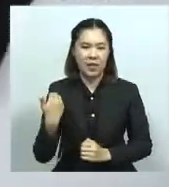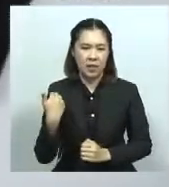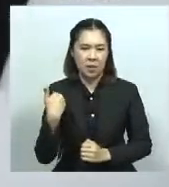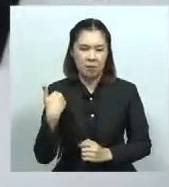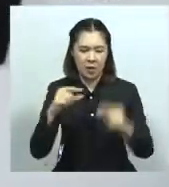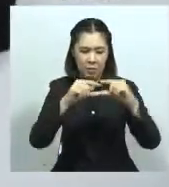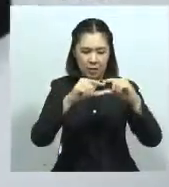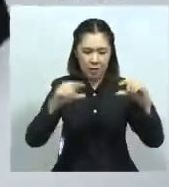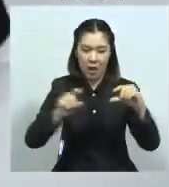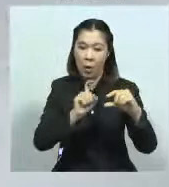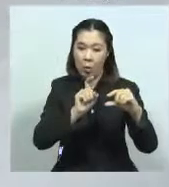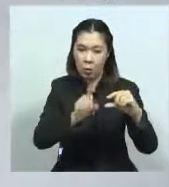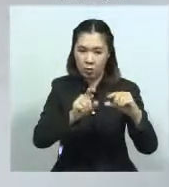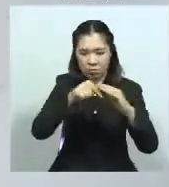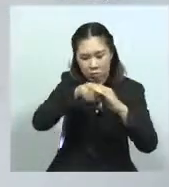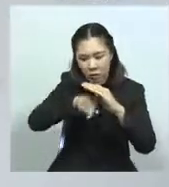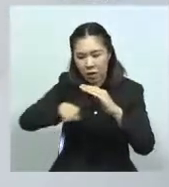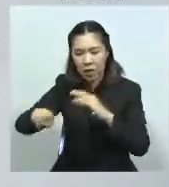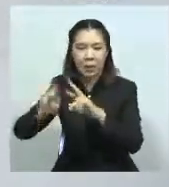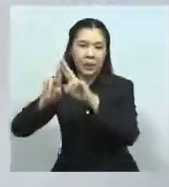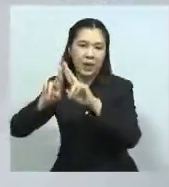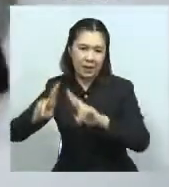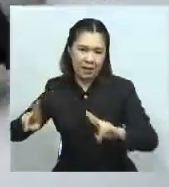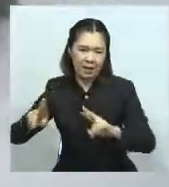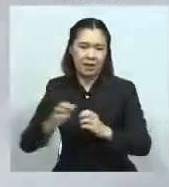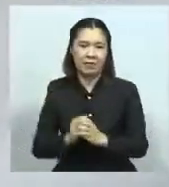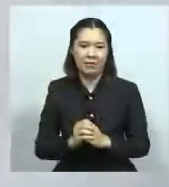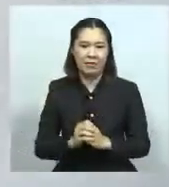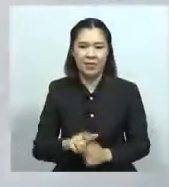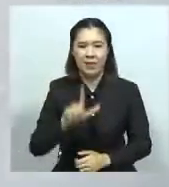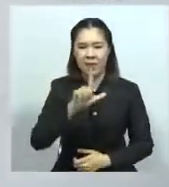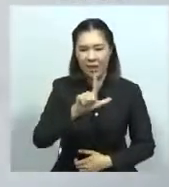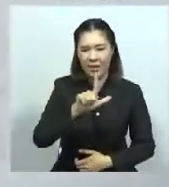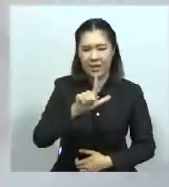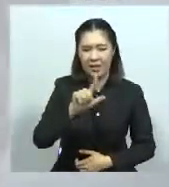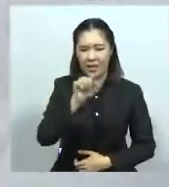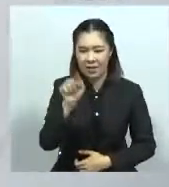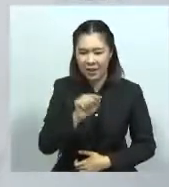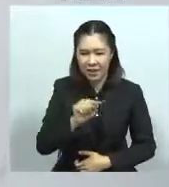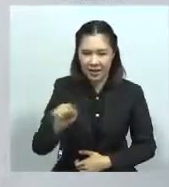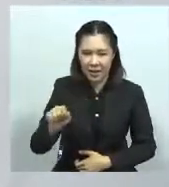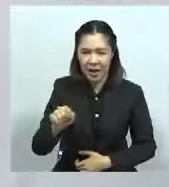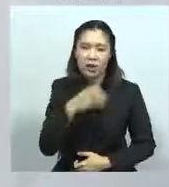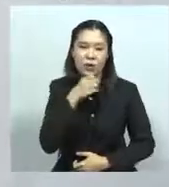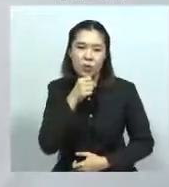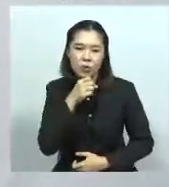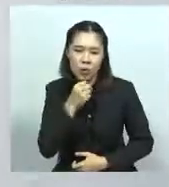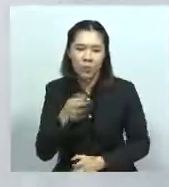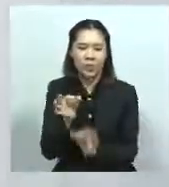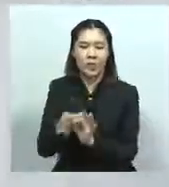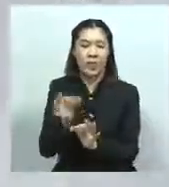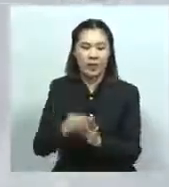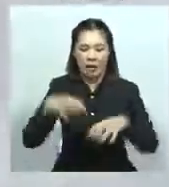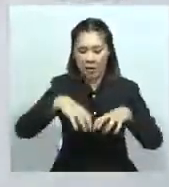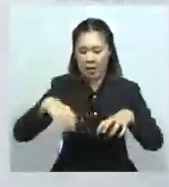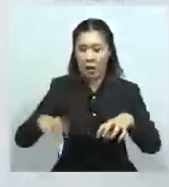ลิงก์ไปยังแอปพลิเคชันหน้าร้านออนไลน์รายใหญ่นะคะไม่ว่าจะเป็น Lazada Shopee รวมไปถึงเครือข่ายพันธมิตรธนาคาร6